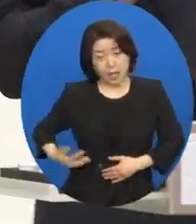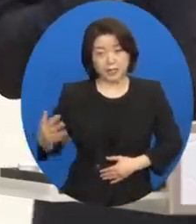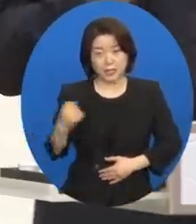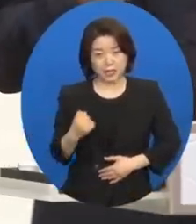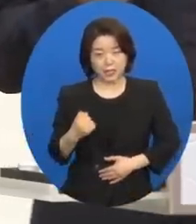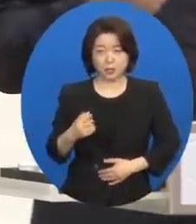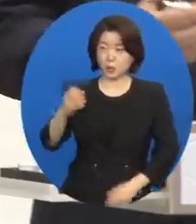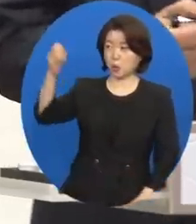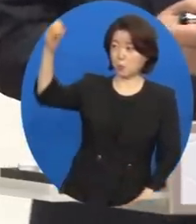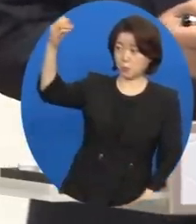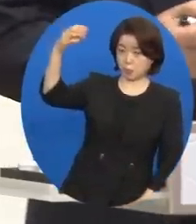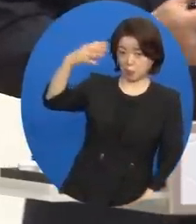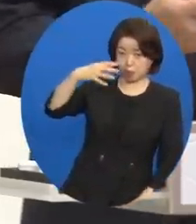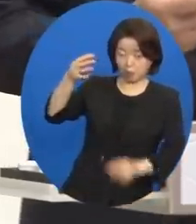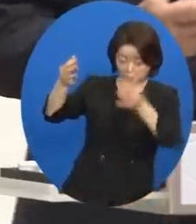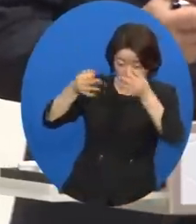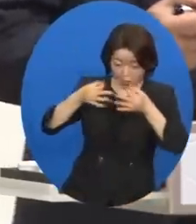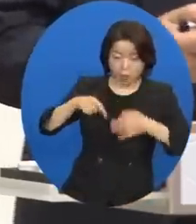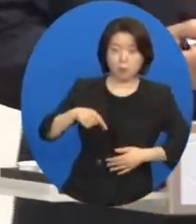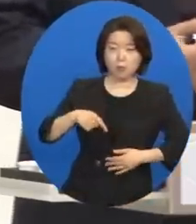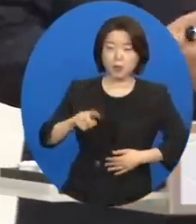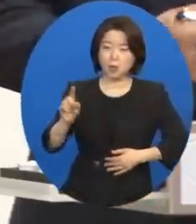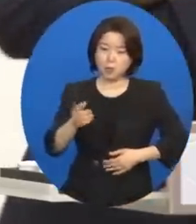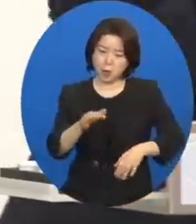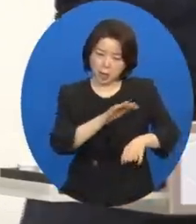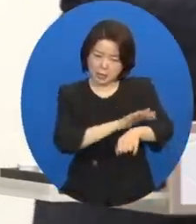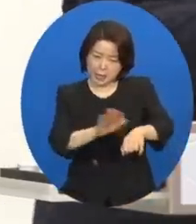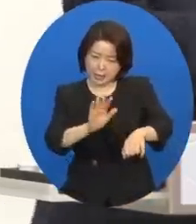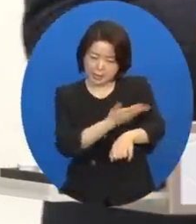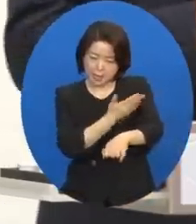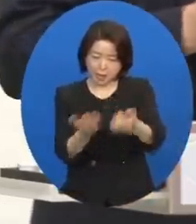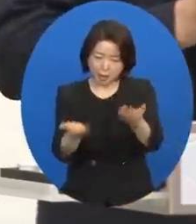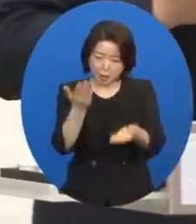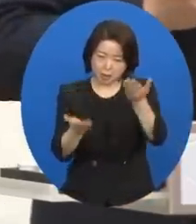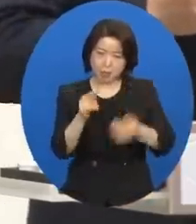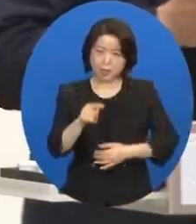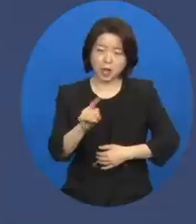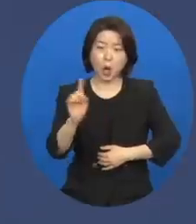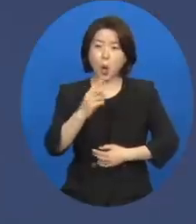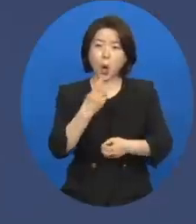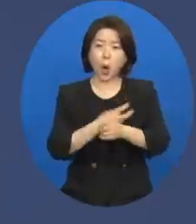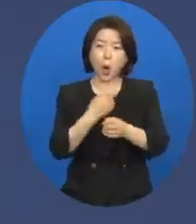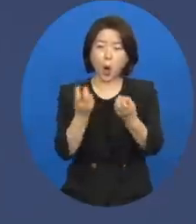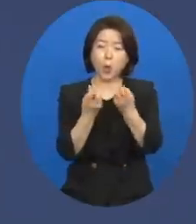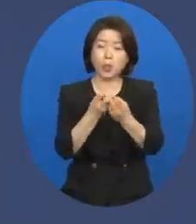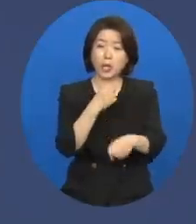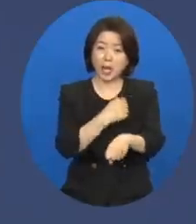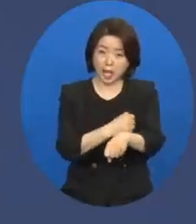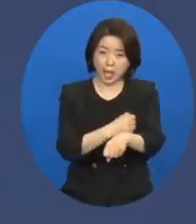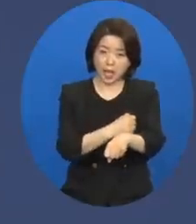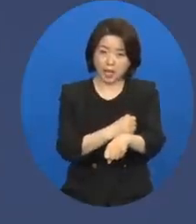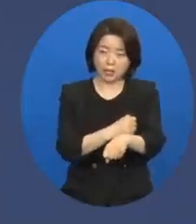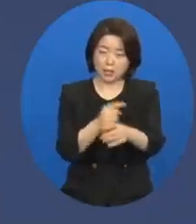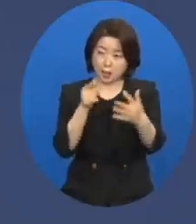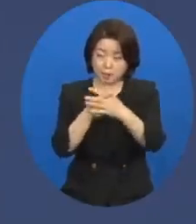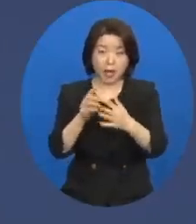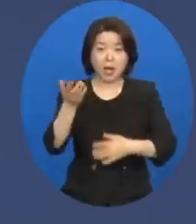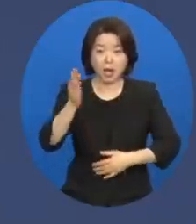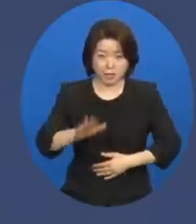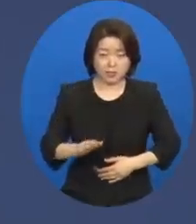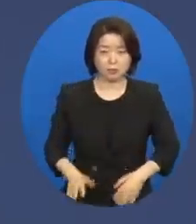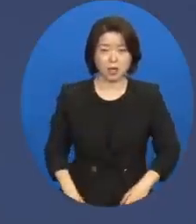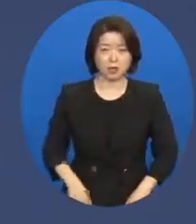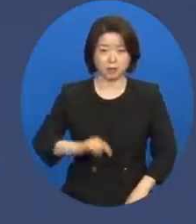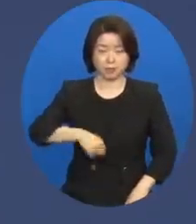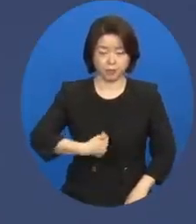빛을 비춰받으면 뭐가 옳고 그른지 어떻게 해야 될지 정도는 다 알아듣는데도요, 희한하게